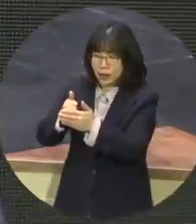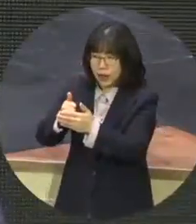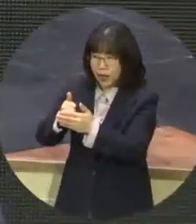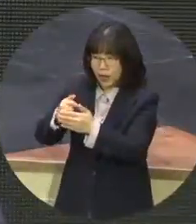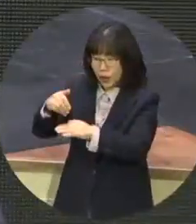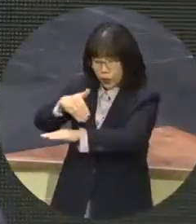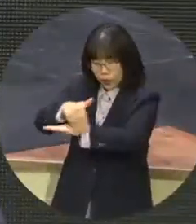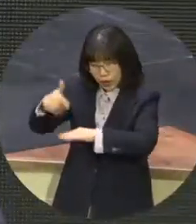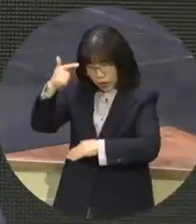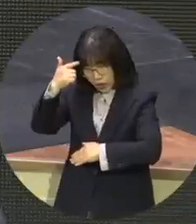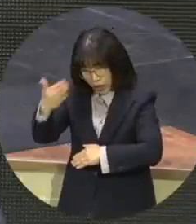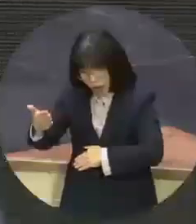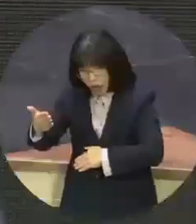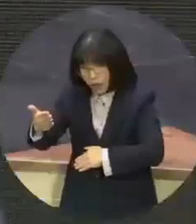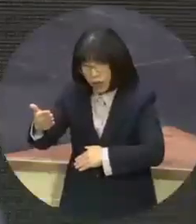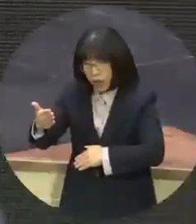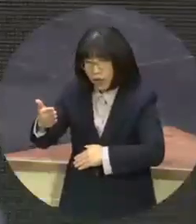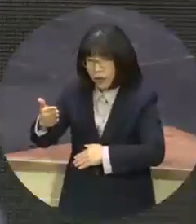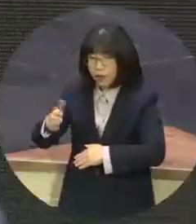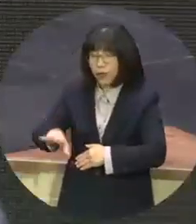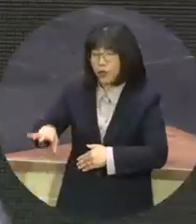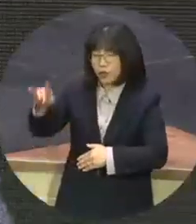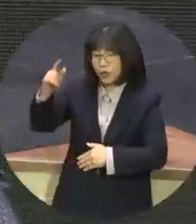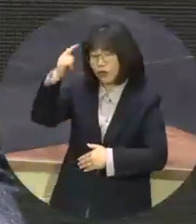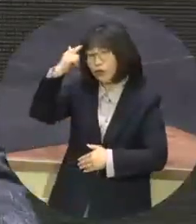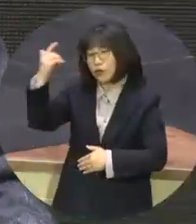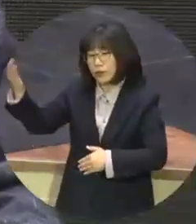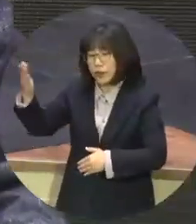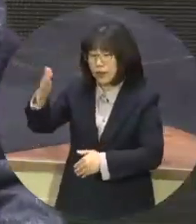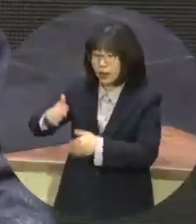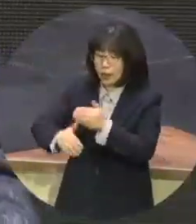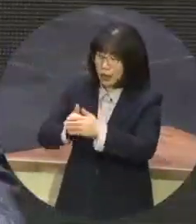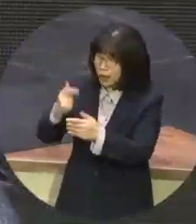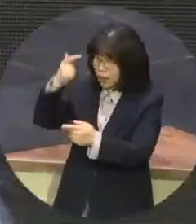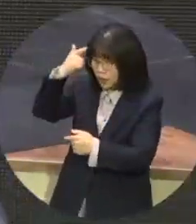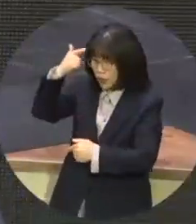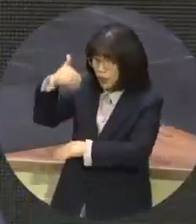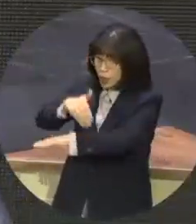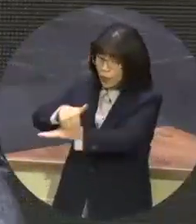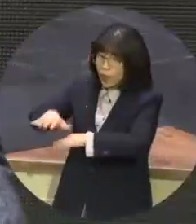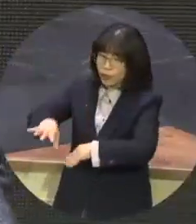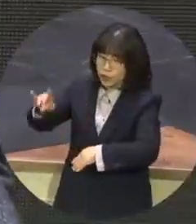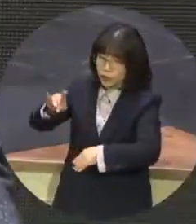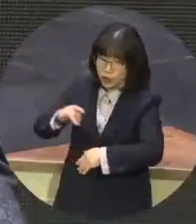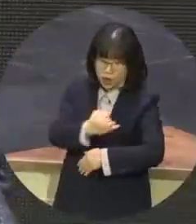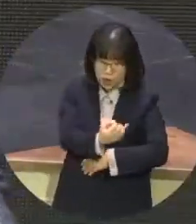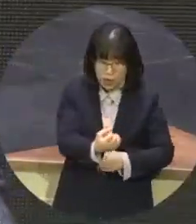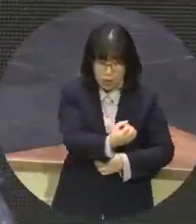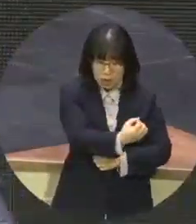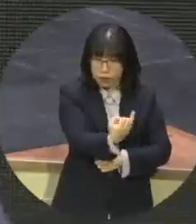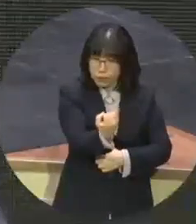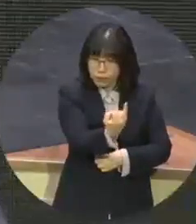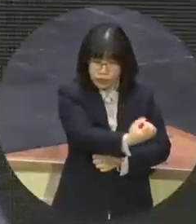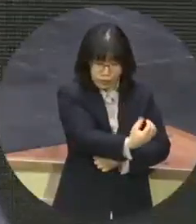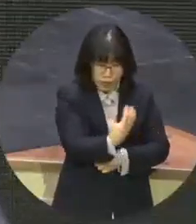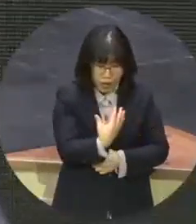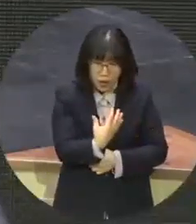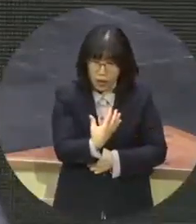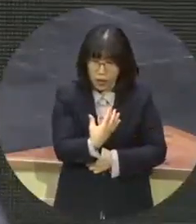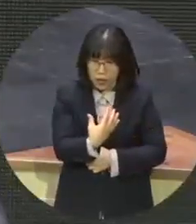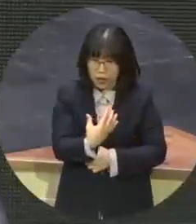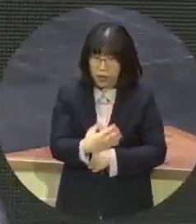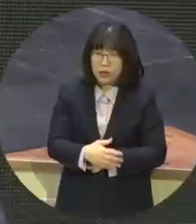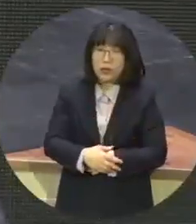뜻이냐 아니냐 이거예요. 아시겠어요? 이거 하나님 뜻이 아닌데 이게 아니 교회가 되는 어느 집 건사하고 막 싸워가지고